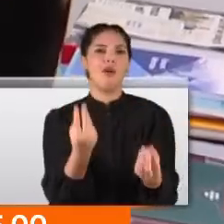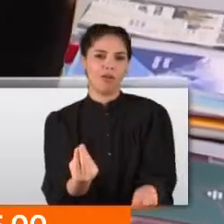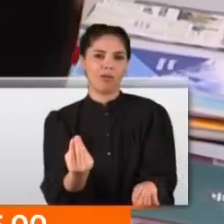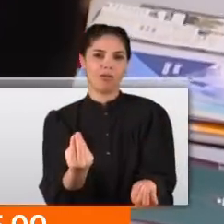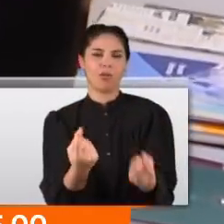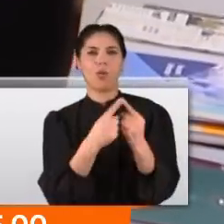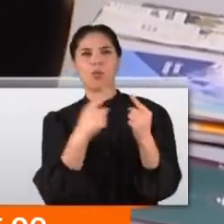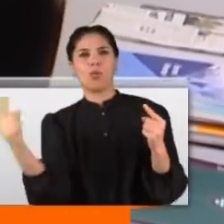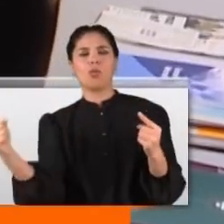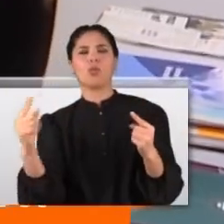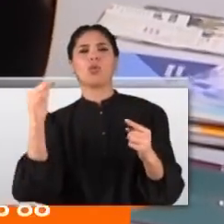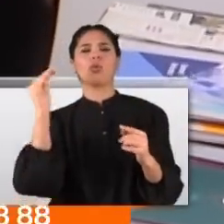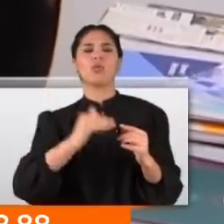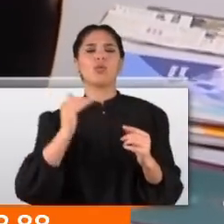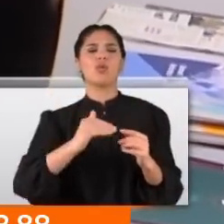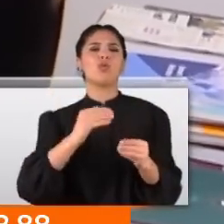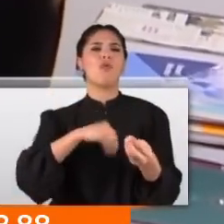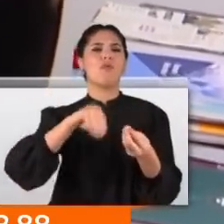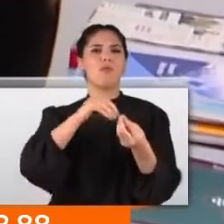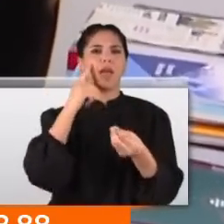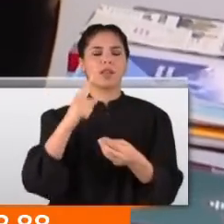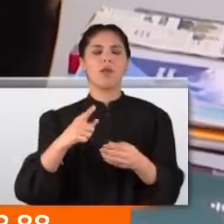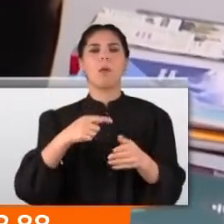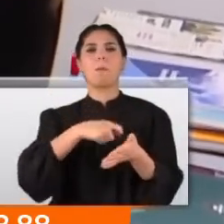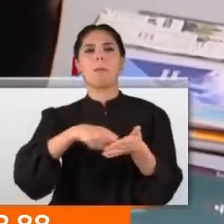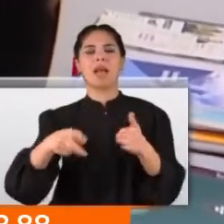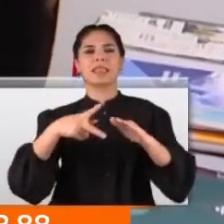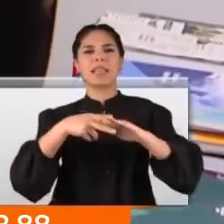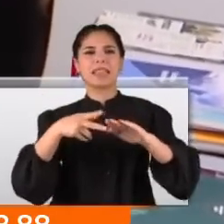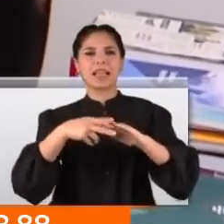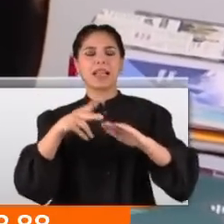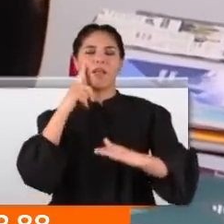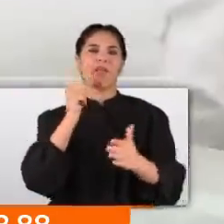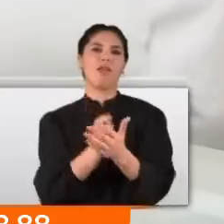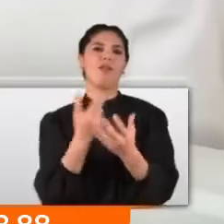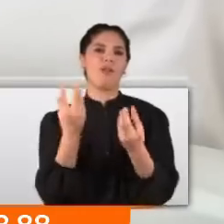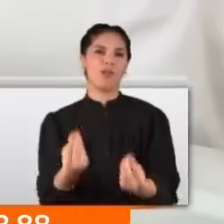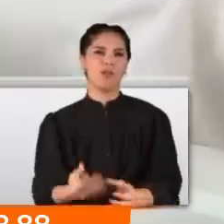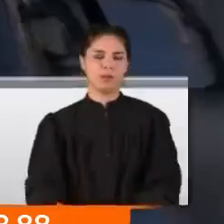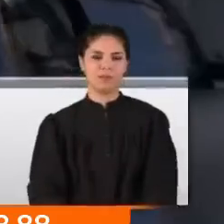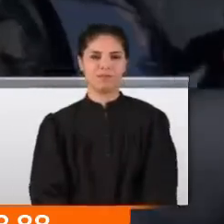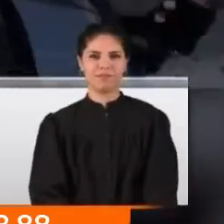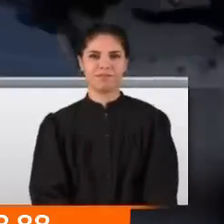Uzun vade ve düşük faizlerle maaşınızdan küçük taksitlerle kesilerek bu parayı ödüyorsunuz.